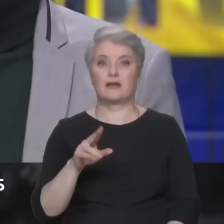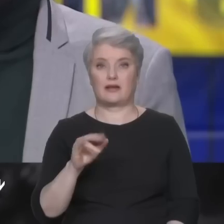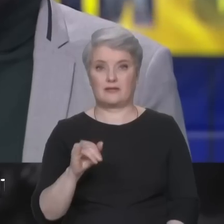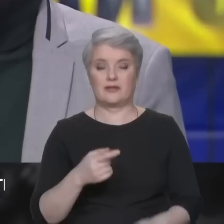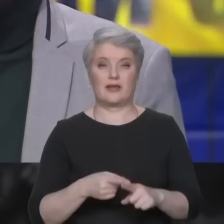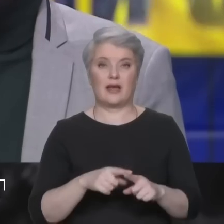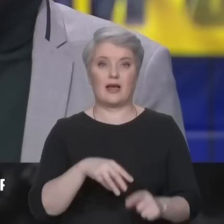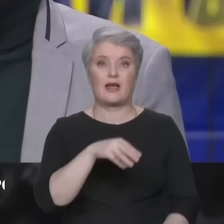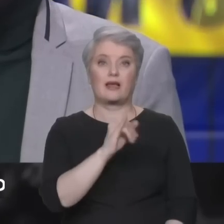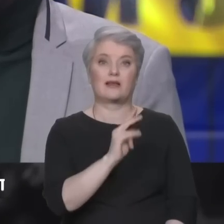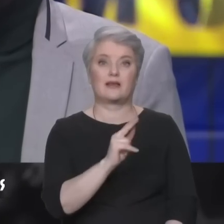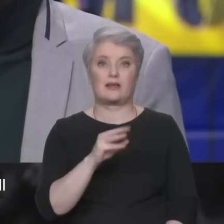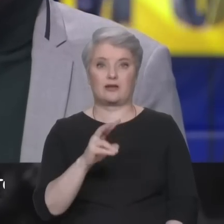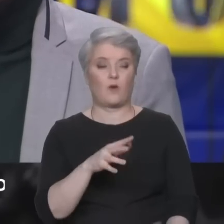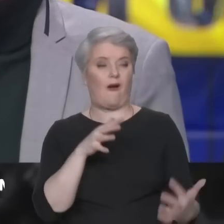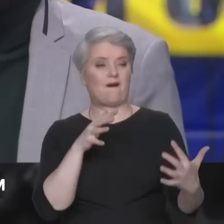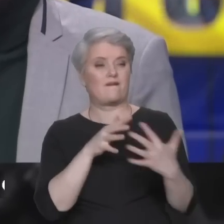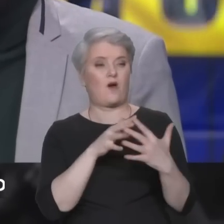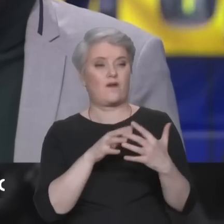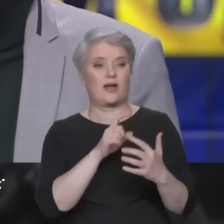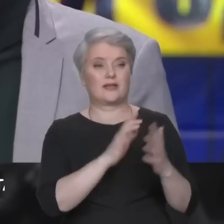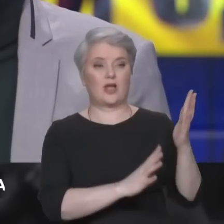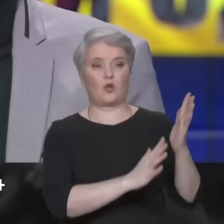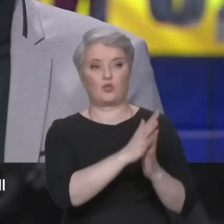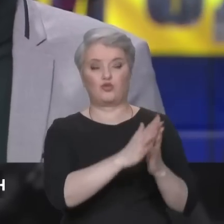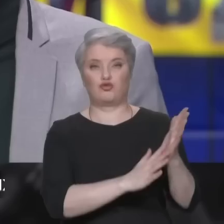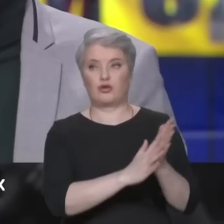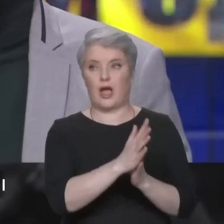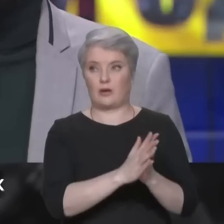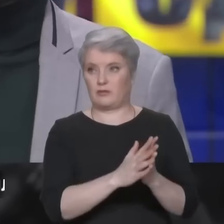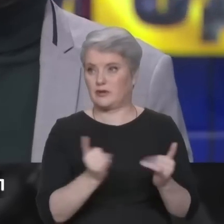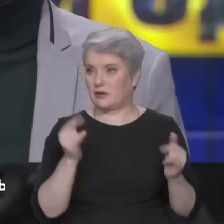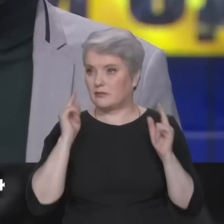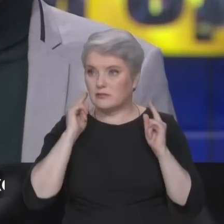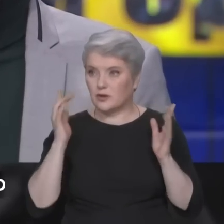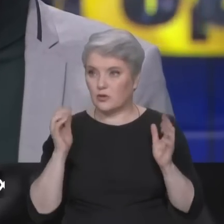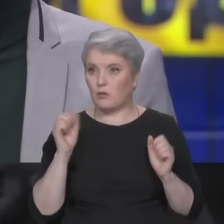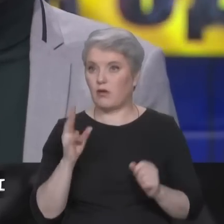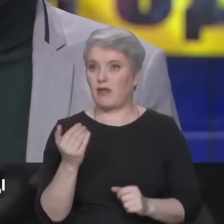кущами? Зараз про них от власне не чутно. От я думаю, можливо, вони трапляються на ваших напрямках.